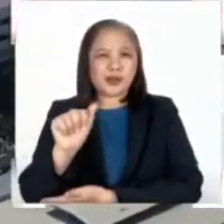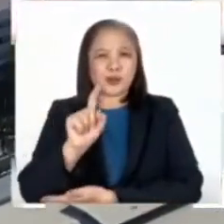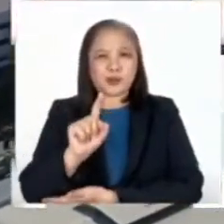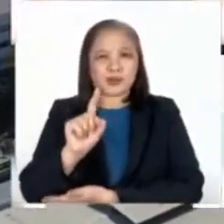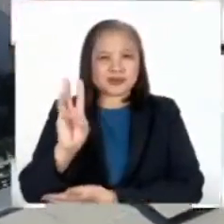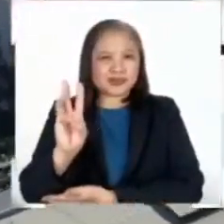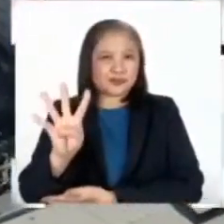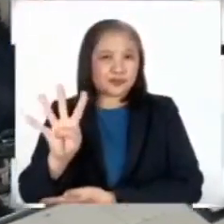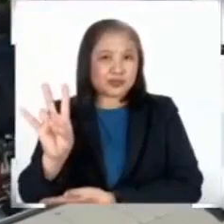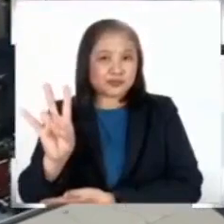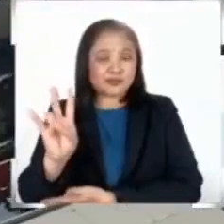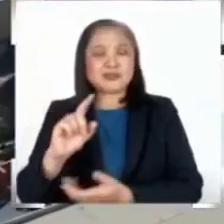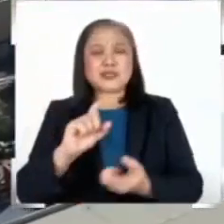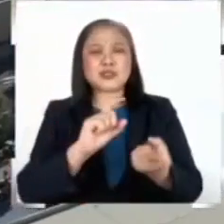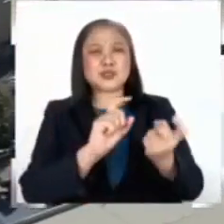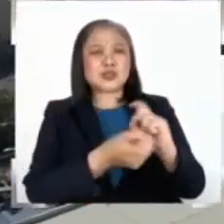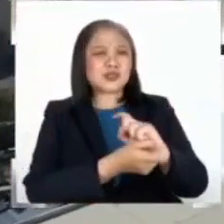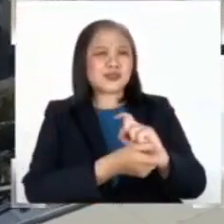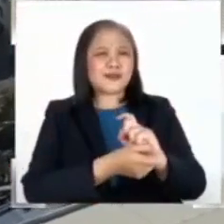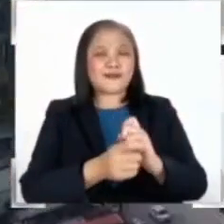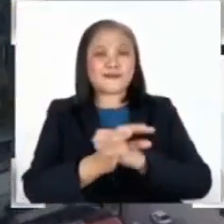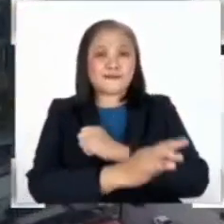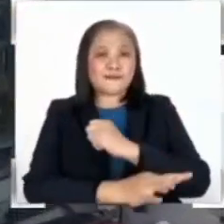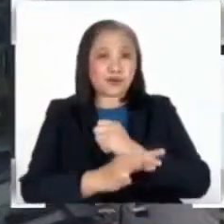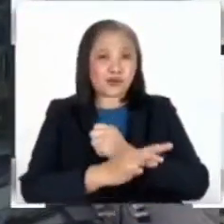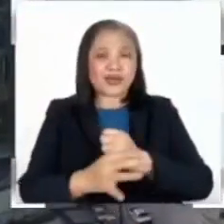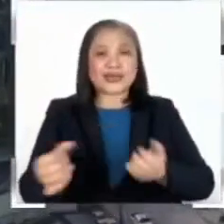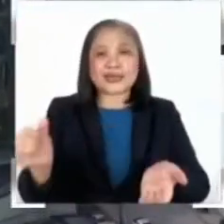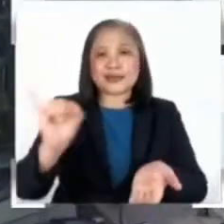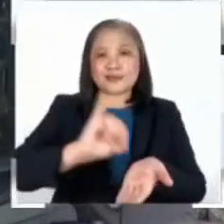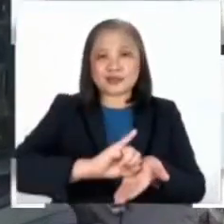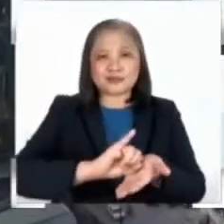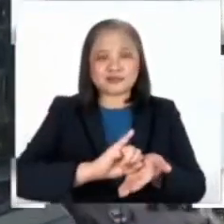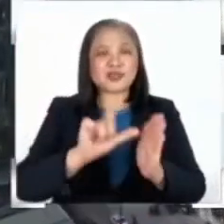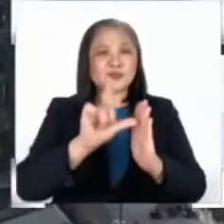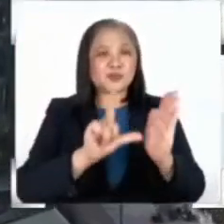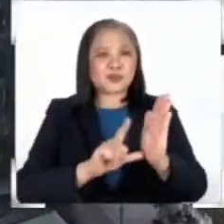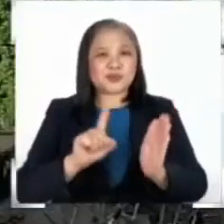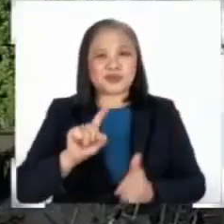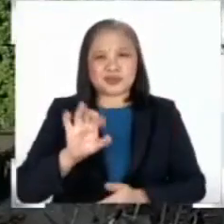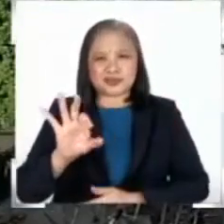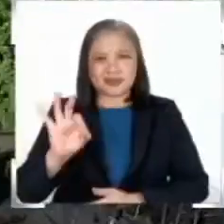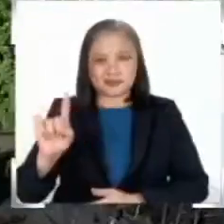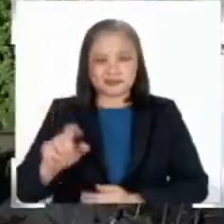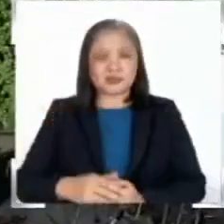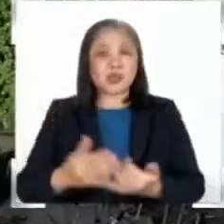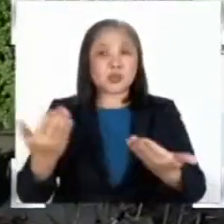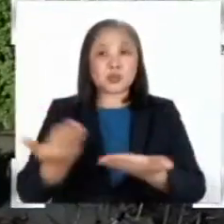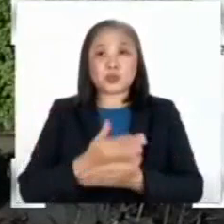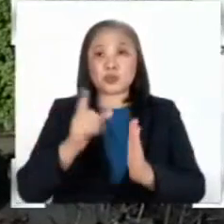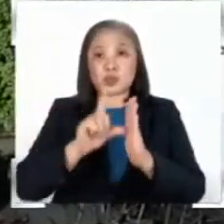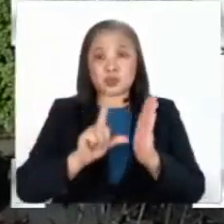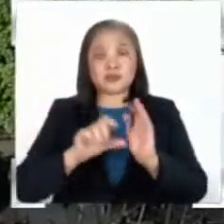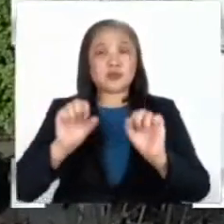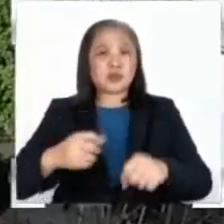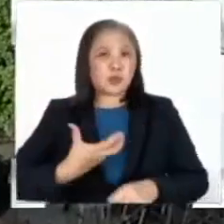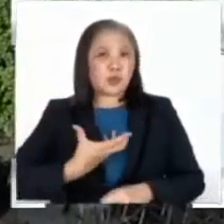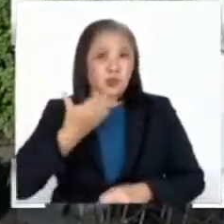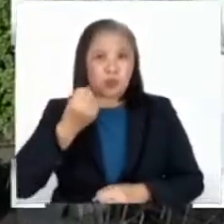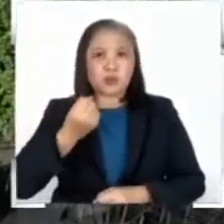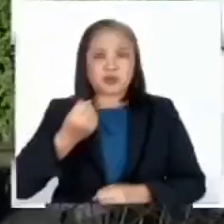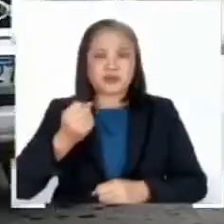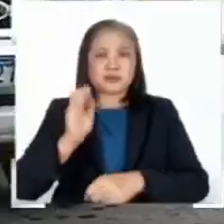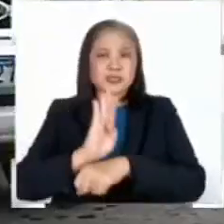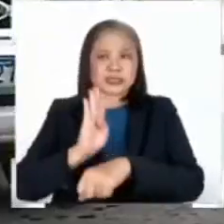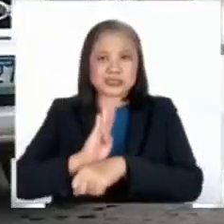nag-amyenda sa Foreign Investments Act of 1991. Sa ilalim ng bagong batas, pwede na magmay-ari ng negosyo ang mga dayuhan